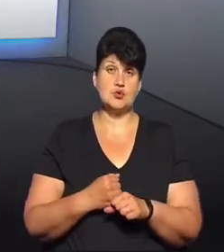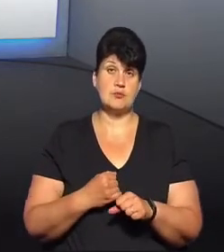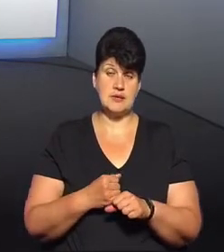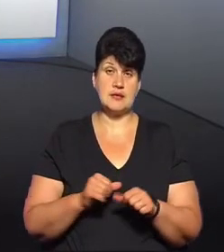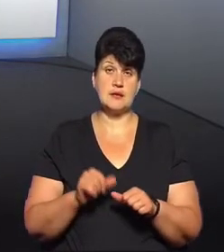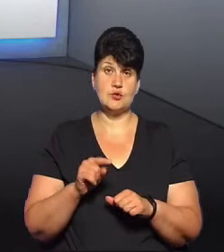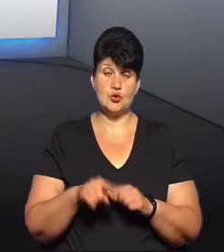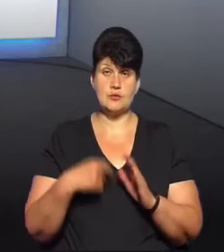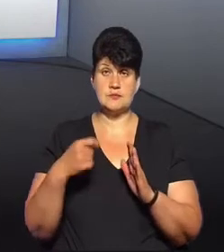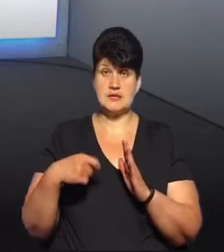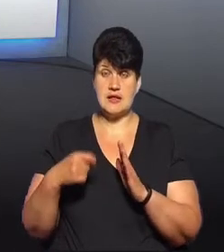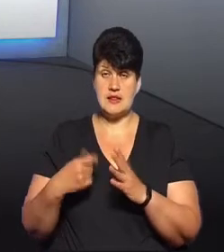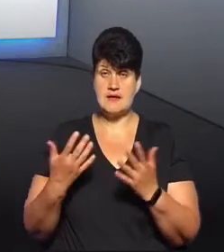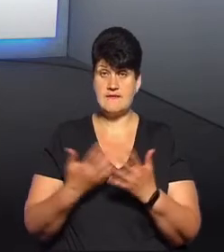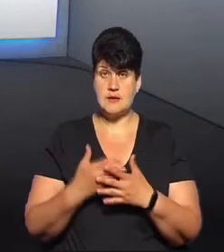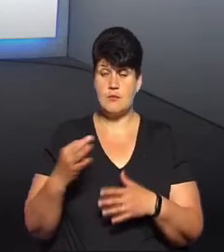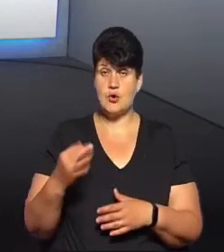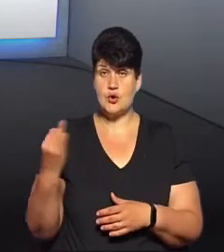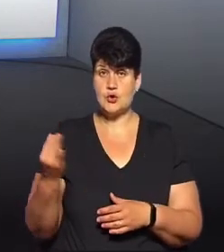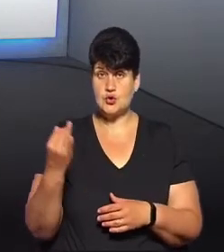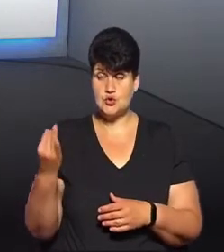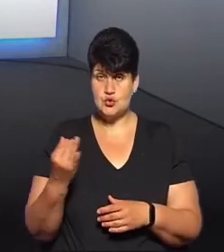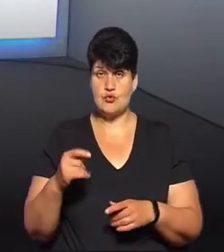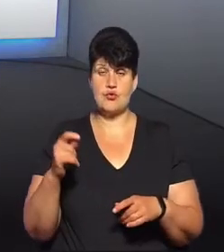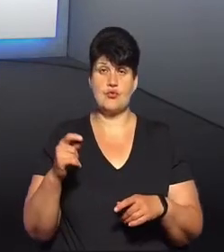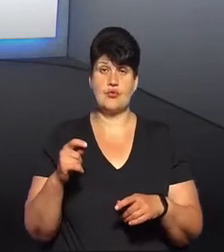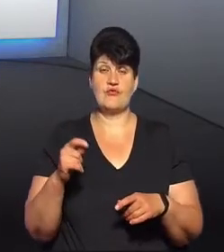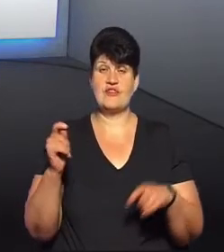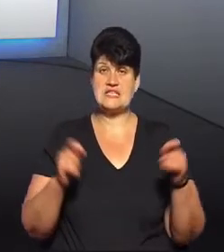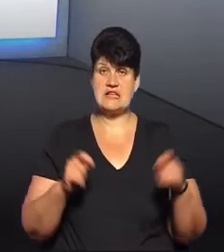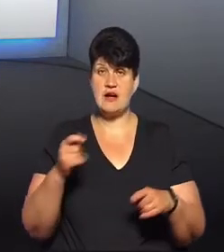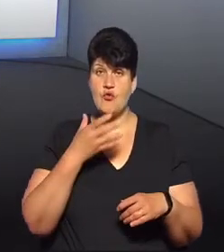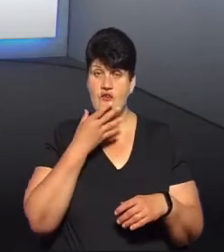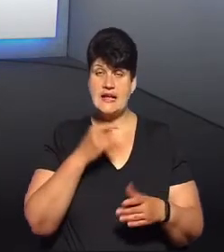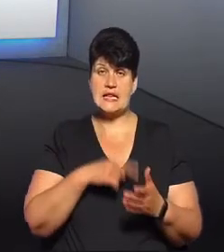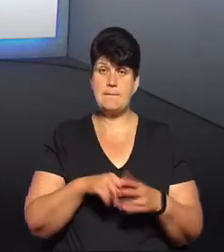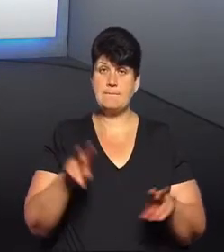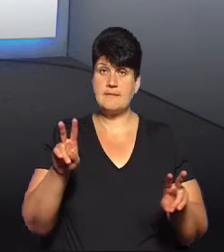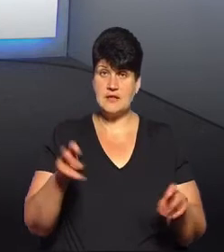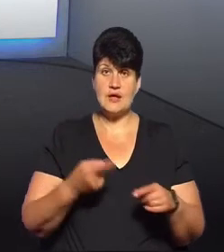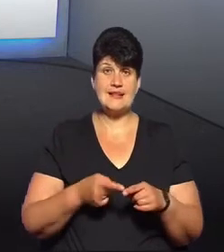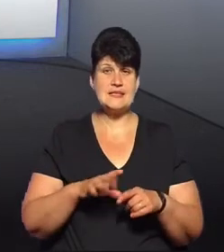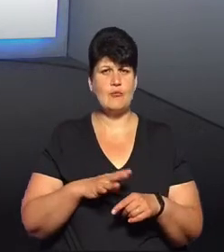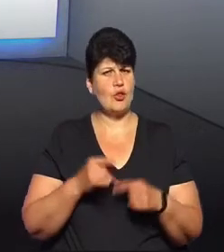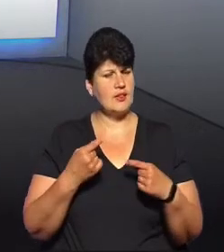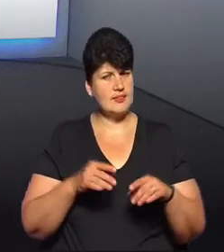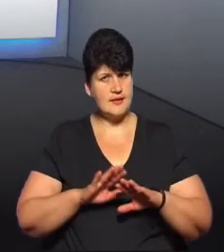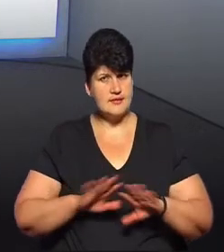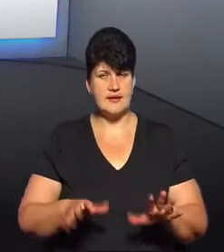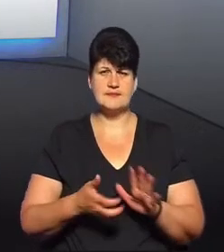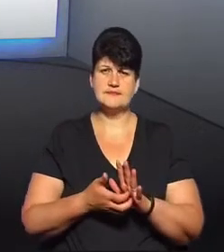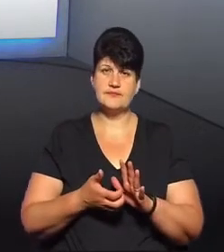дуже класний взагалі про історію встановлення фестивалю «Файне місто», але все рівно це було не те. Все рівно бракувало тих